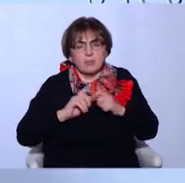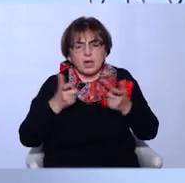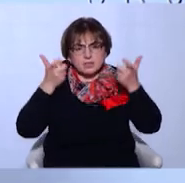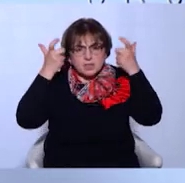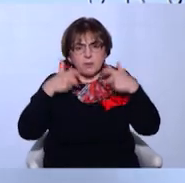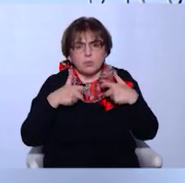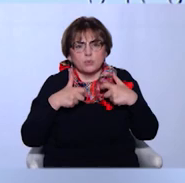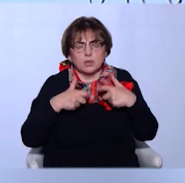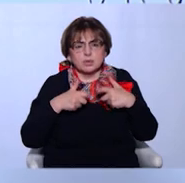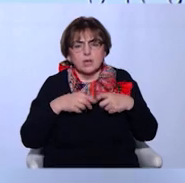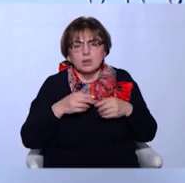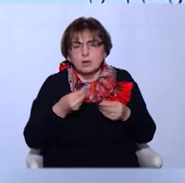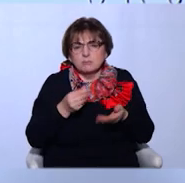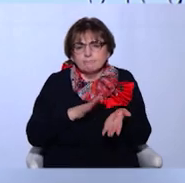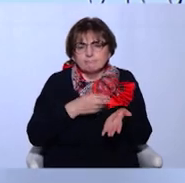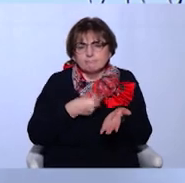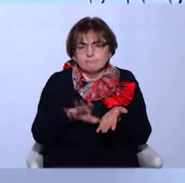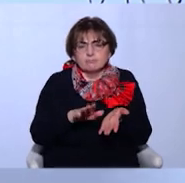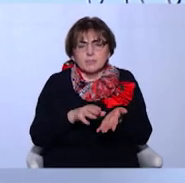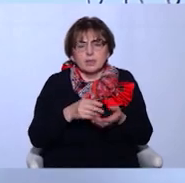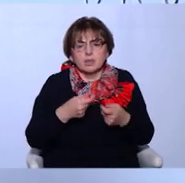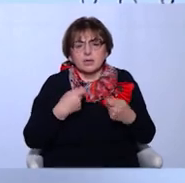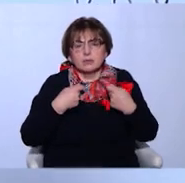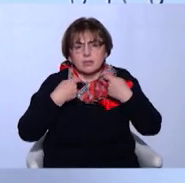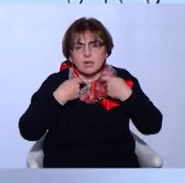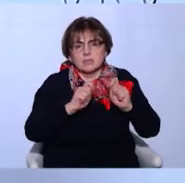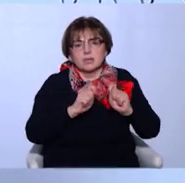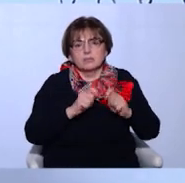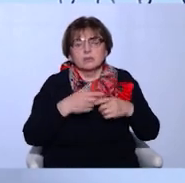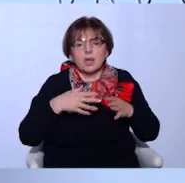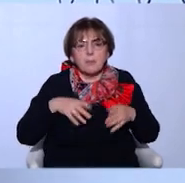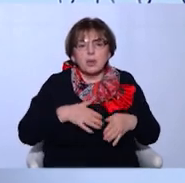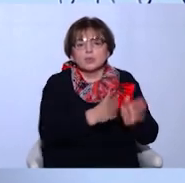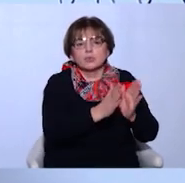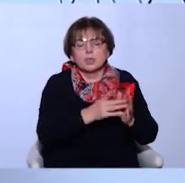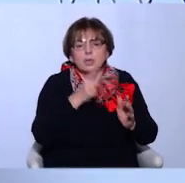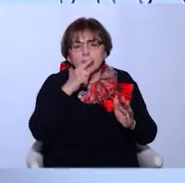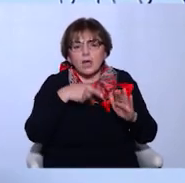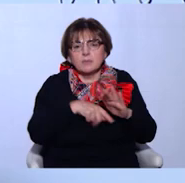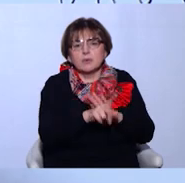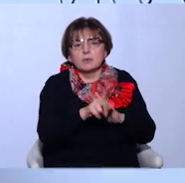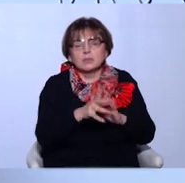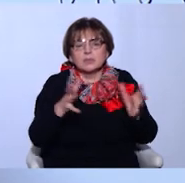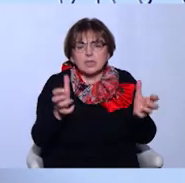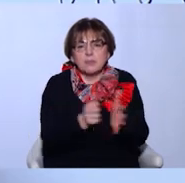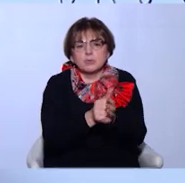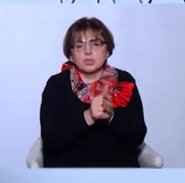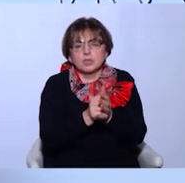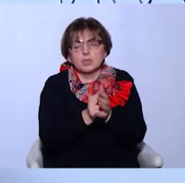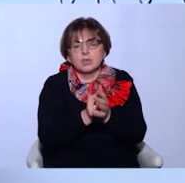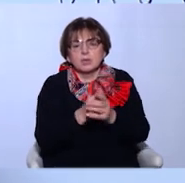დამხურეს უსასყიდლოდ მიღებული გასასყიდლად დამაშურეს გავეპარე დამიჭირეს